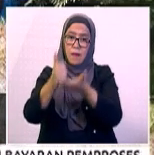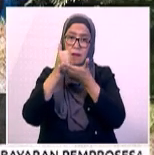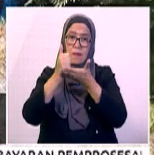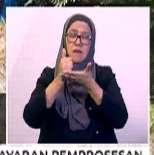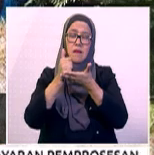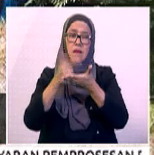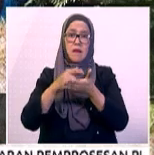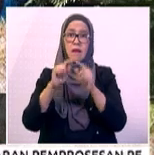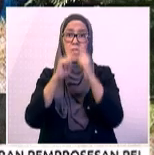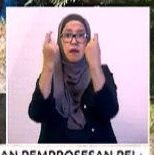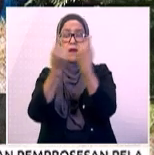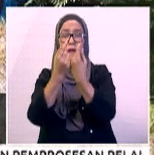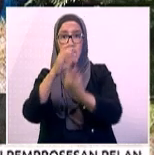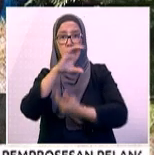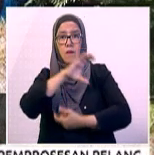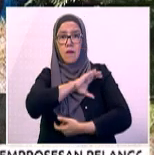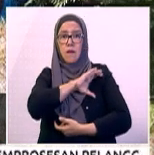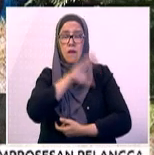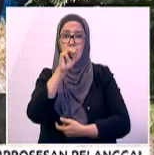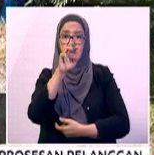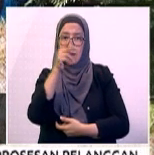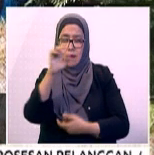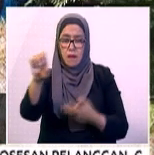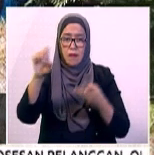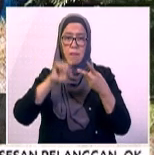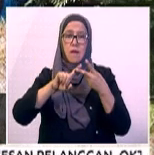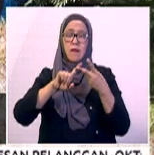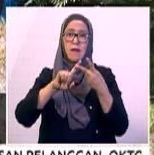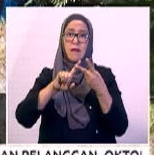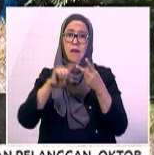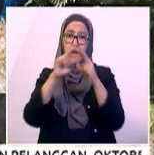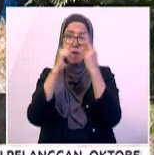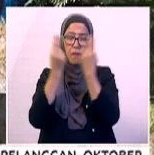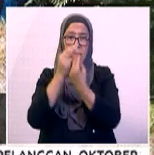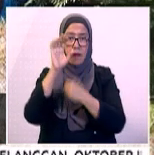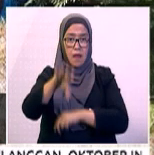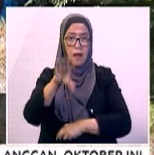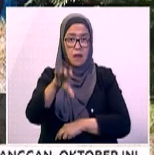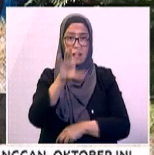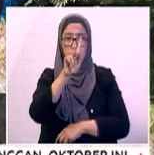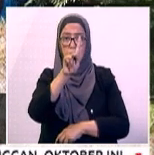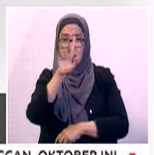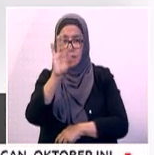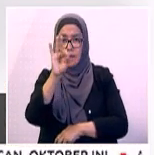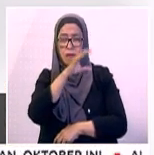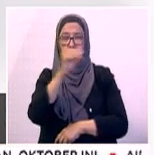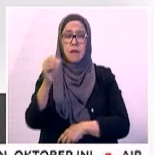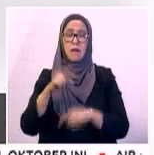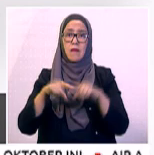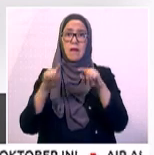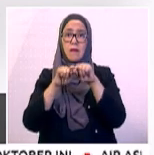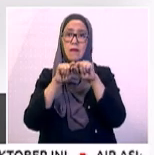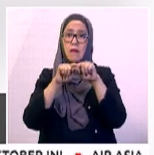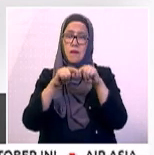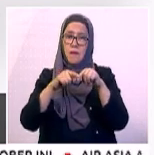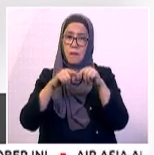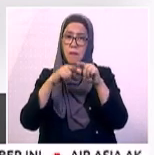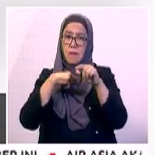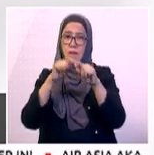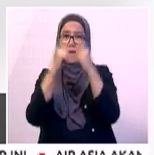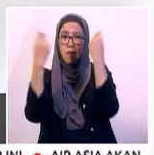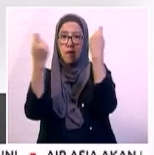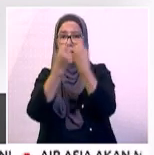polis marin, unit anjing pengesan K9 dan daerah-daerah di bawah kontinjen Johor melibatkan 340